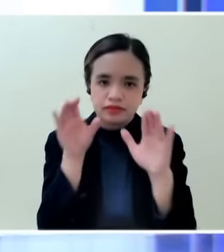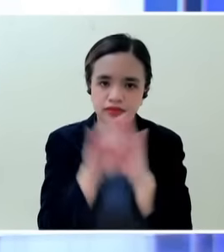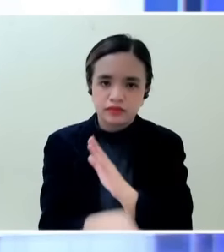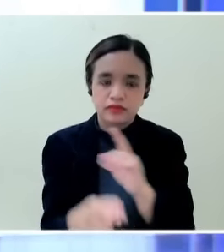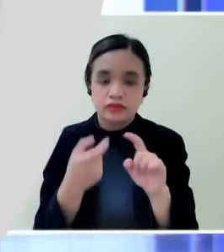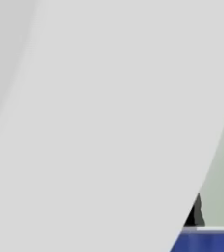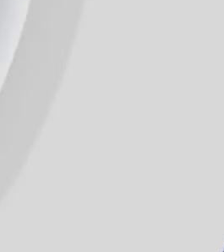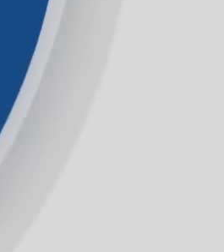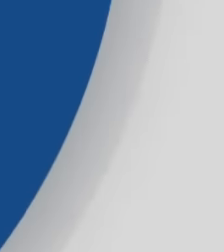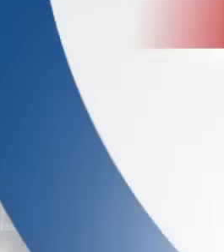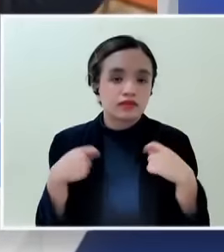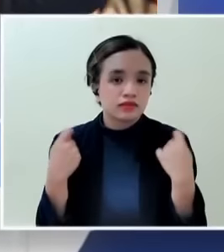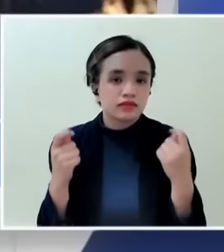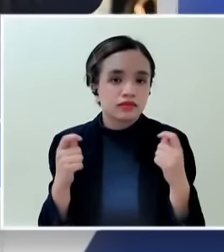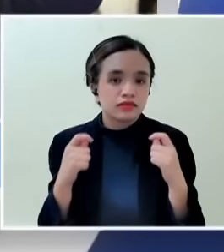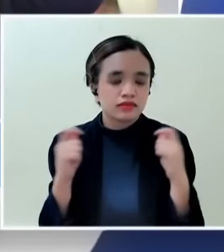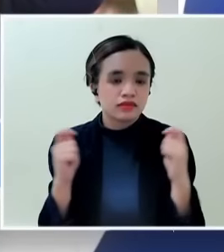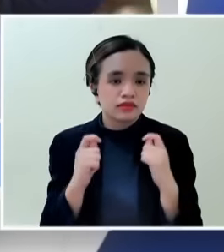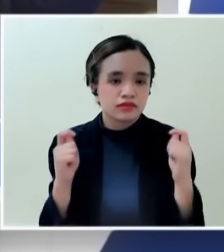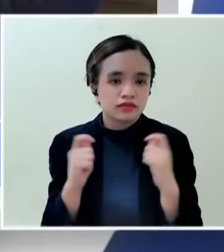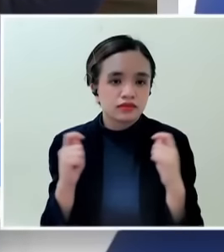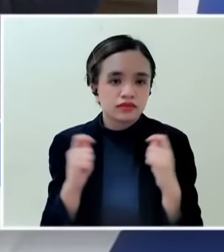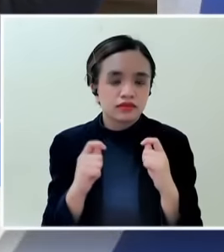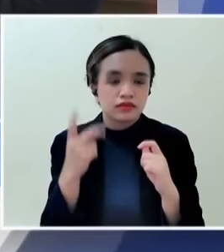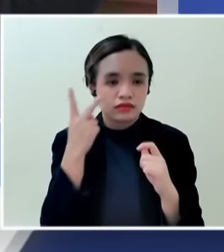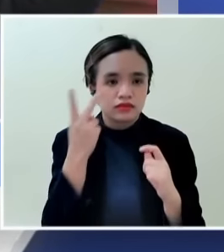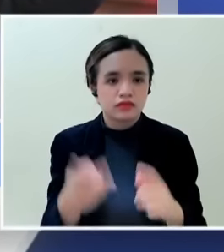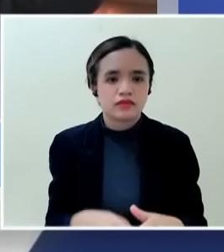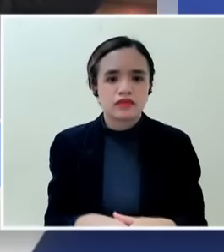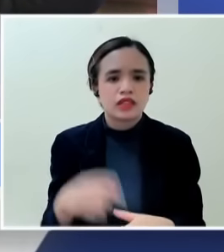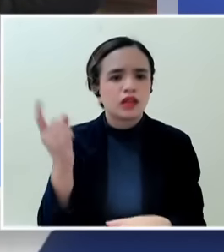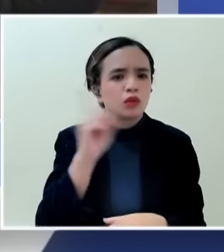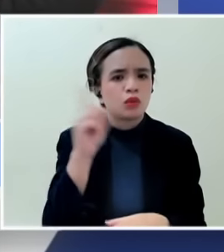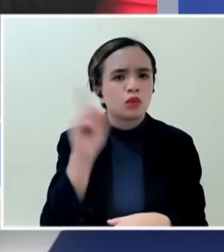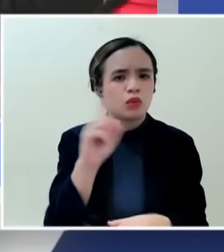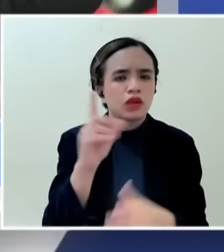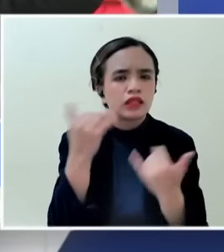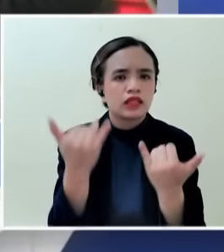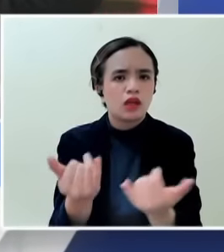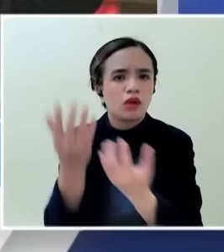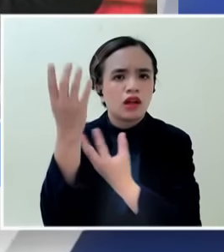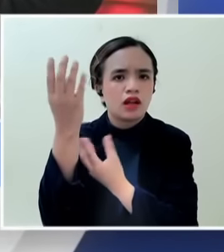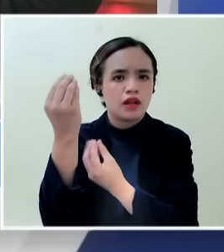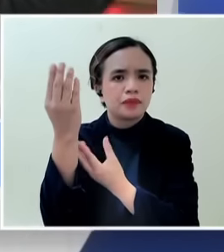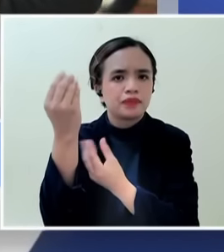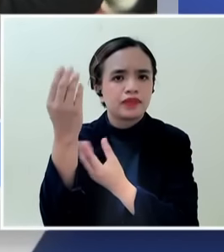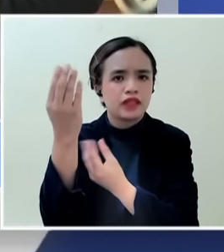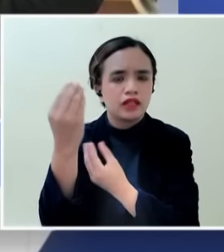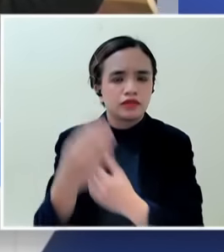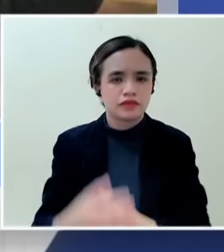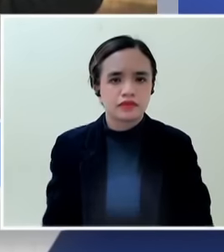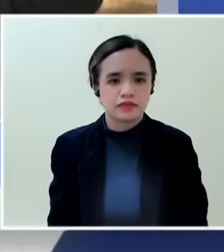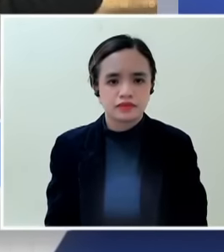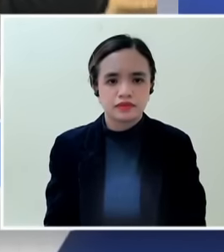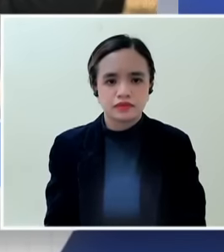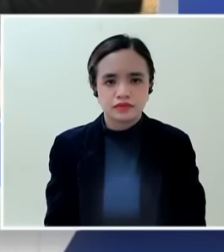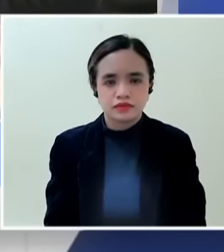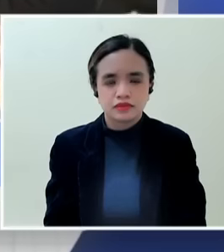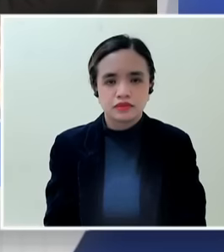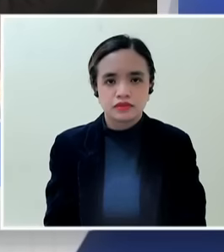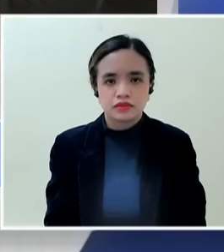City, nagpapatrol, Jeff Caparas. Jeff, ano na ang update sa kasong ito?